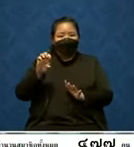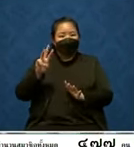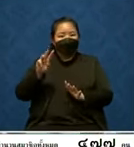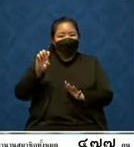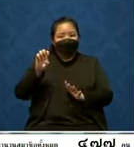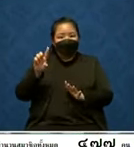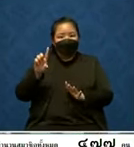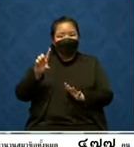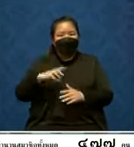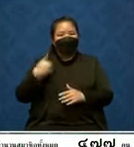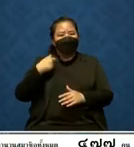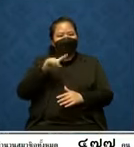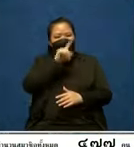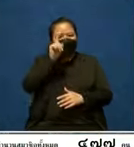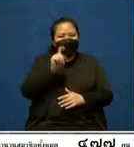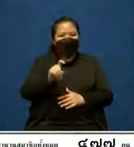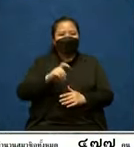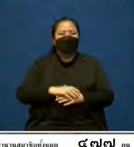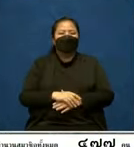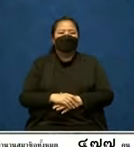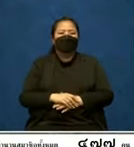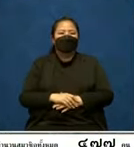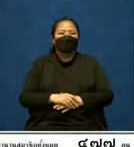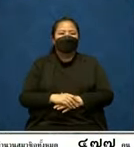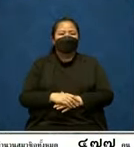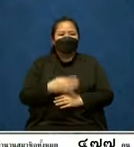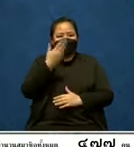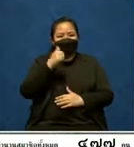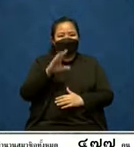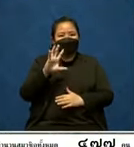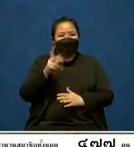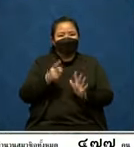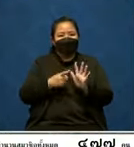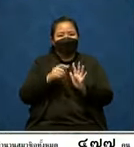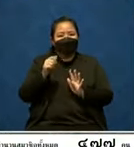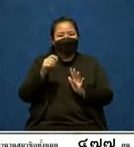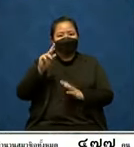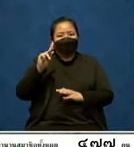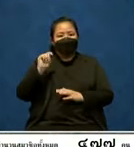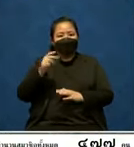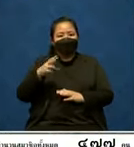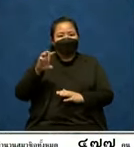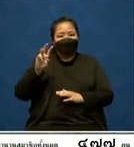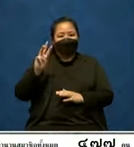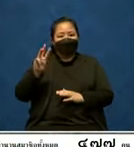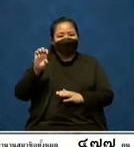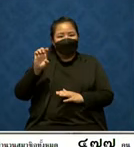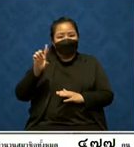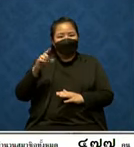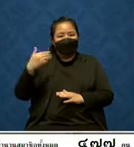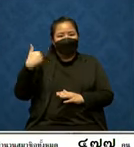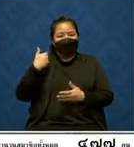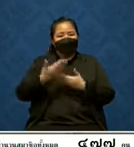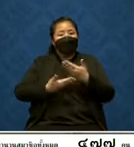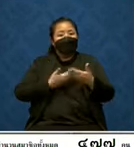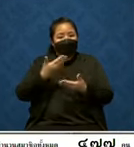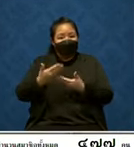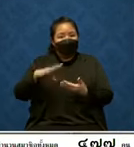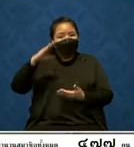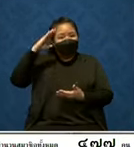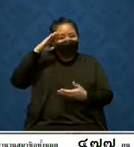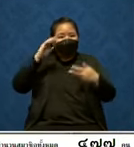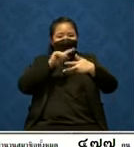ทำให้เกิดข้อสงสัยเพราะชอทวีเนี่ยค้ากับอาวุธกับสามเหล่าทัพมาโดยตลอดอยู่แล้วทำไม